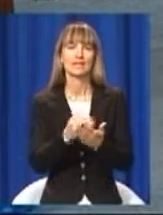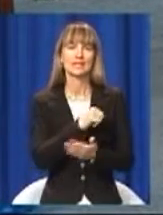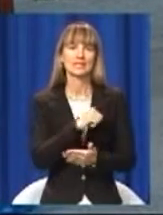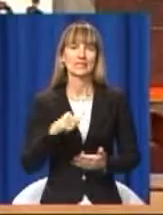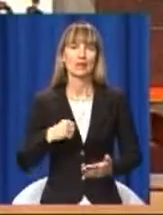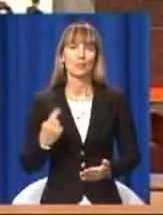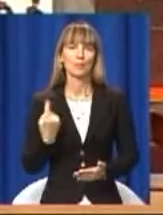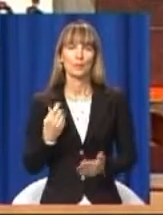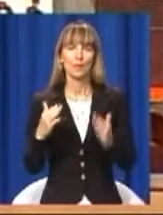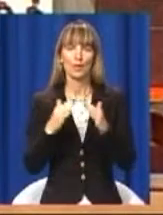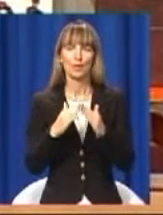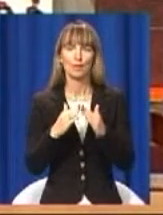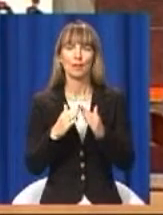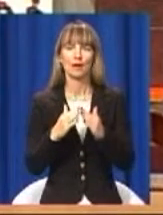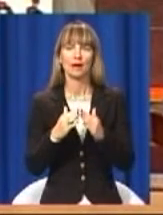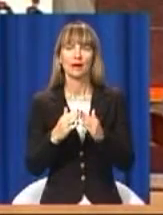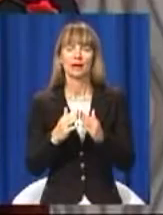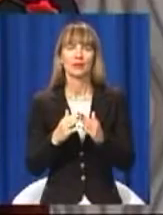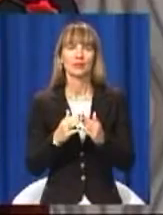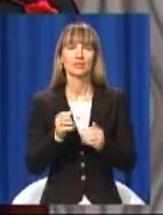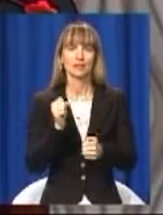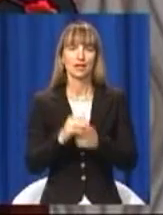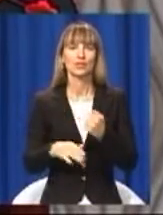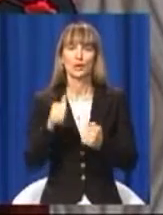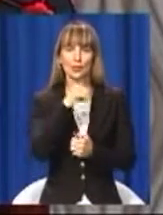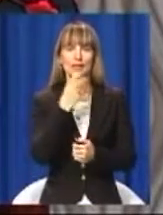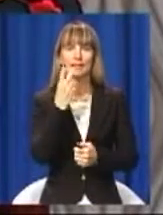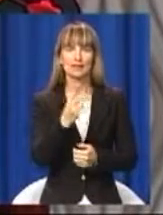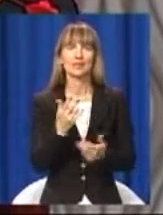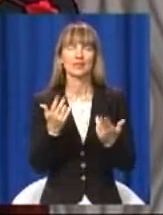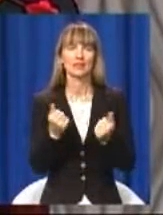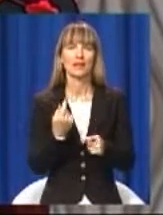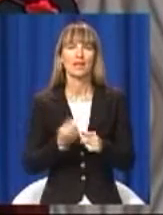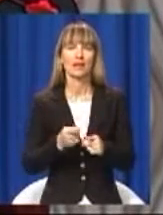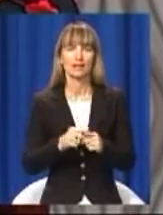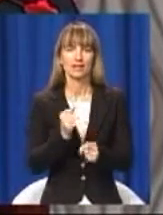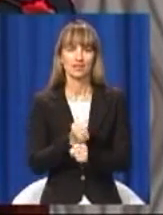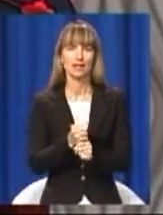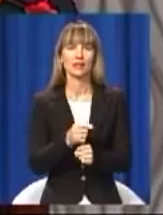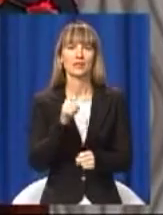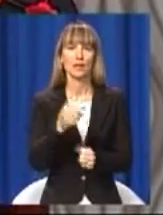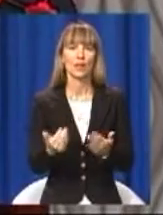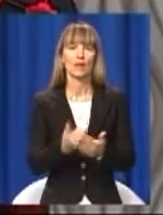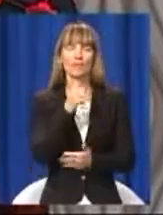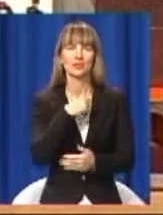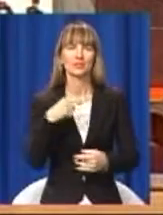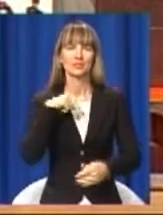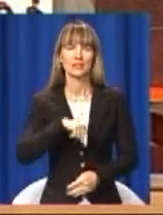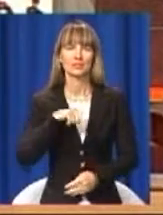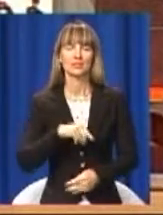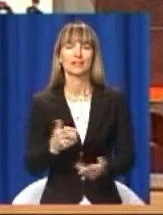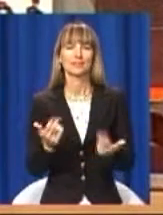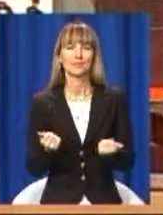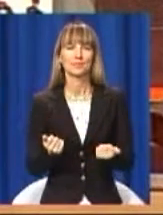удома»? Ну, мабуть. Ти щороку його дивишся? Так. І це створює тобі новорічний настрій такий? Так.